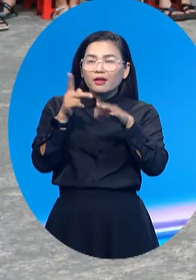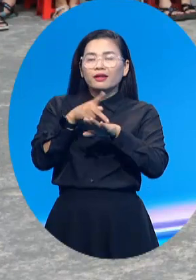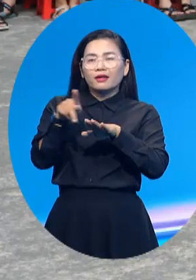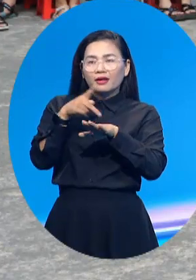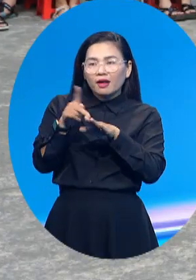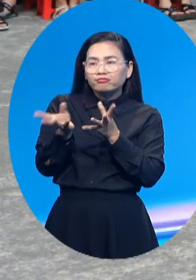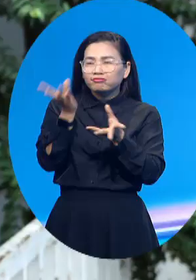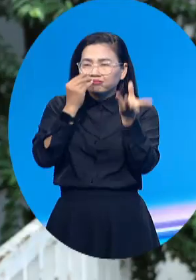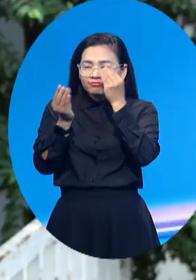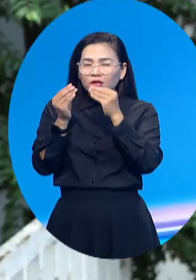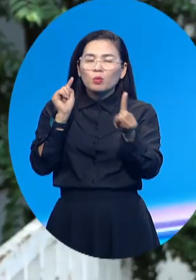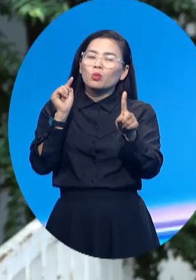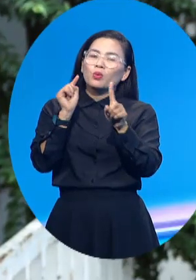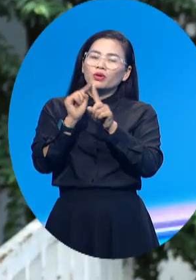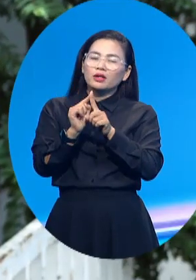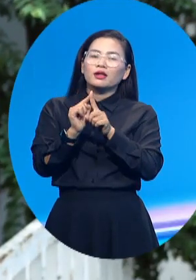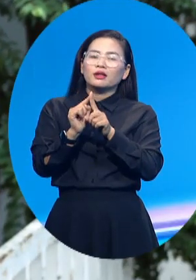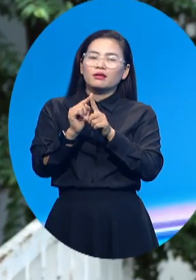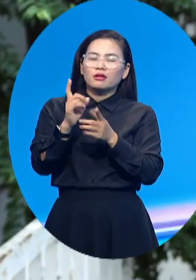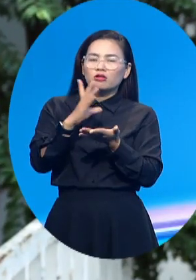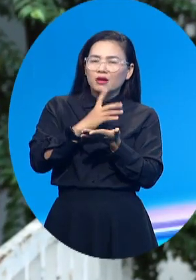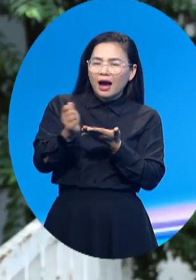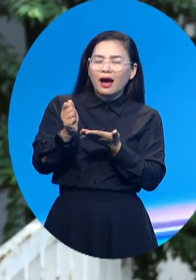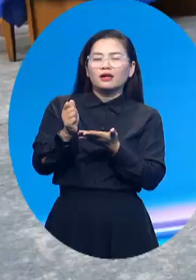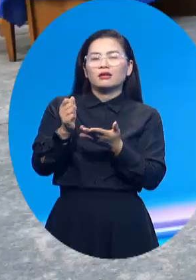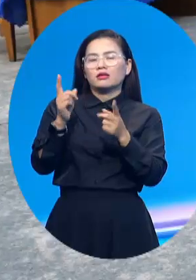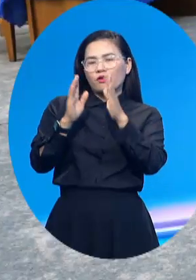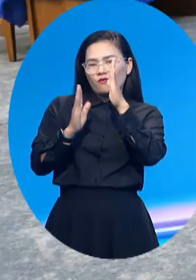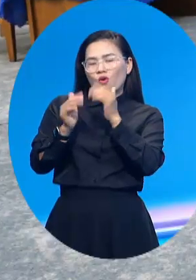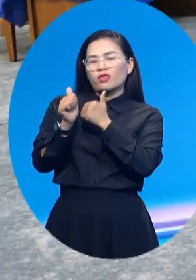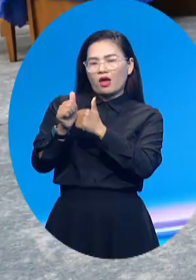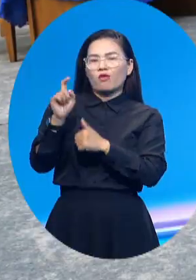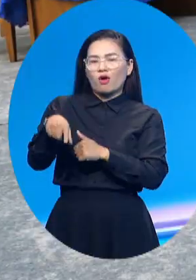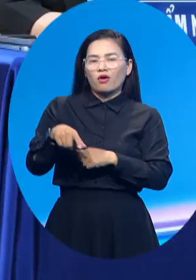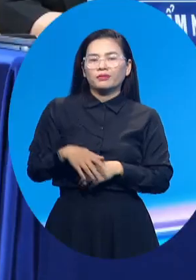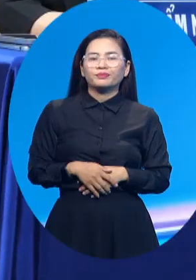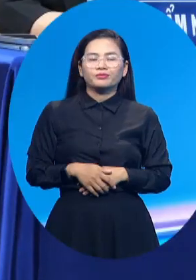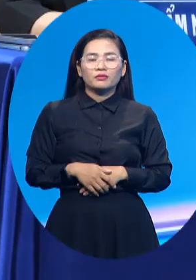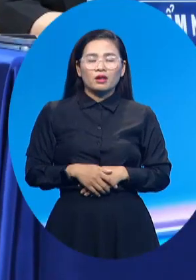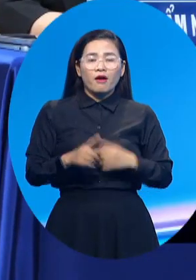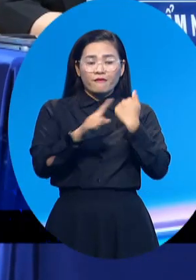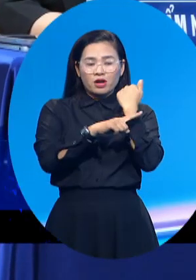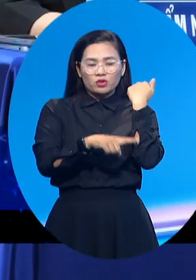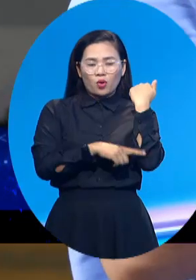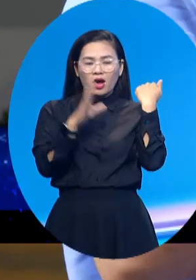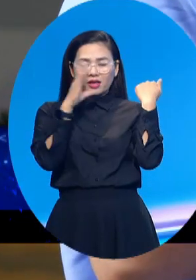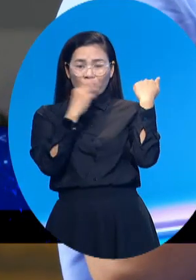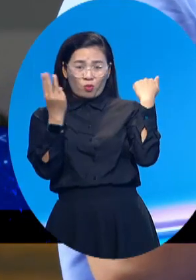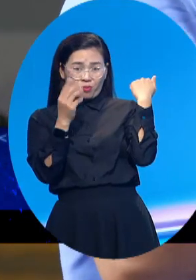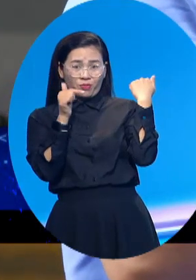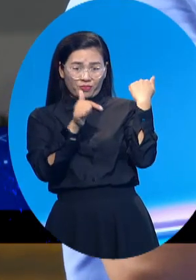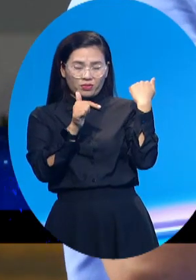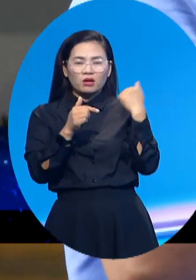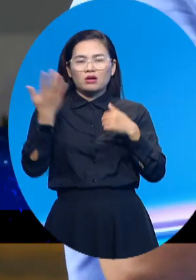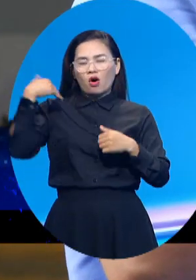để thực hiện các cái đề án chung của thành phố Từ phiên tòa giả định không chỉ học sinh mà cả vai trò của giáo viên